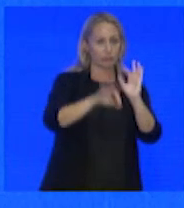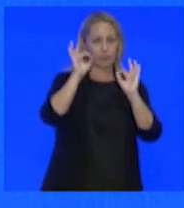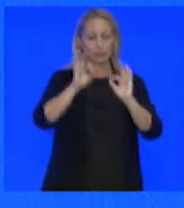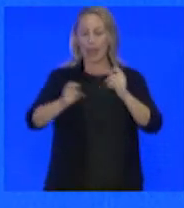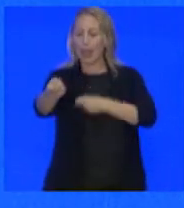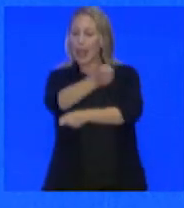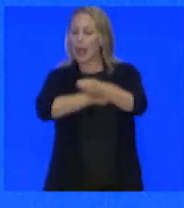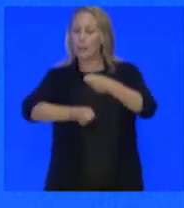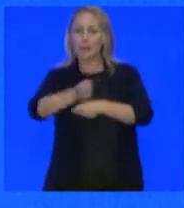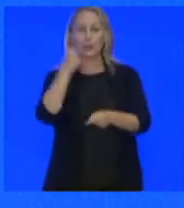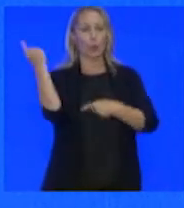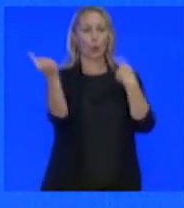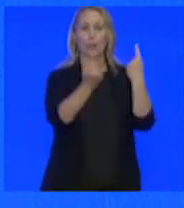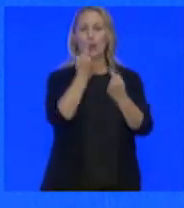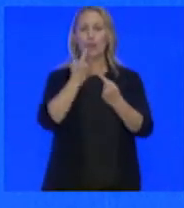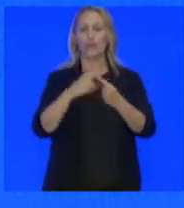επιχειρηματικό περιβάλλον.